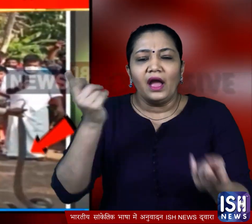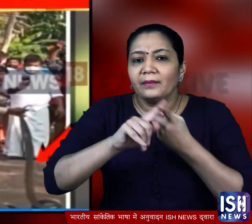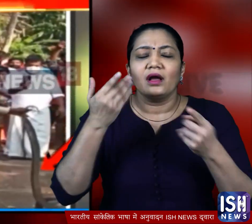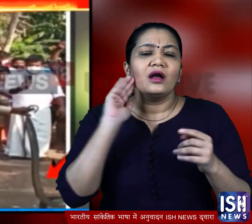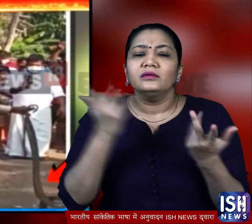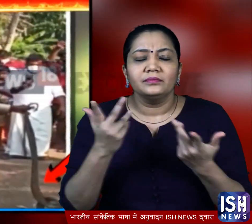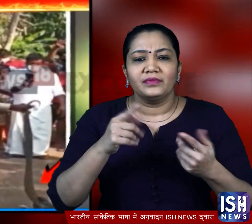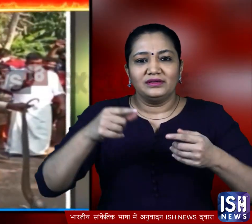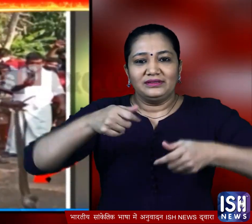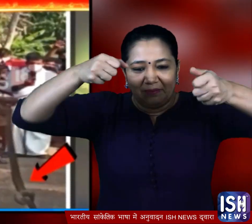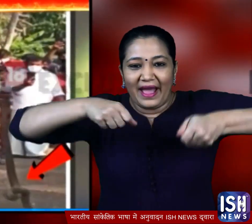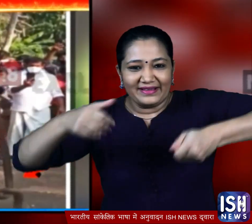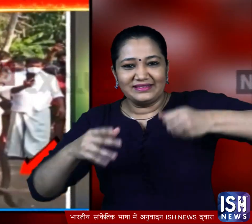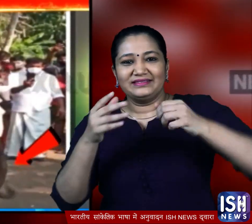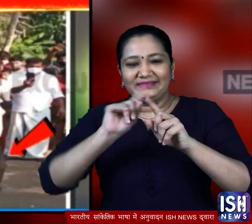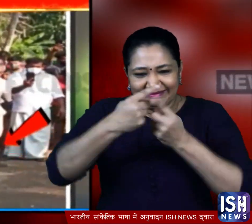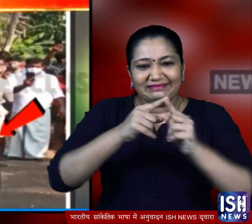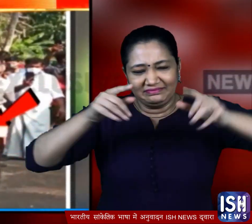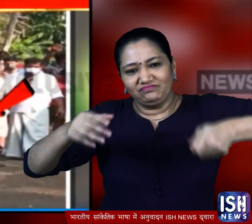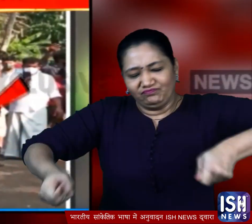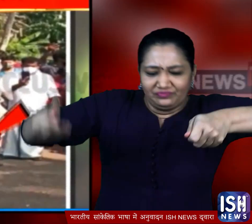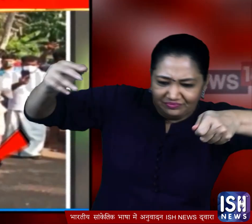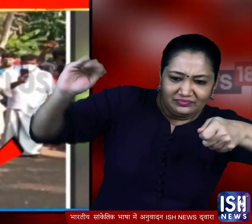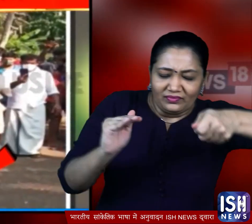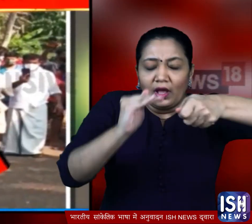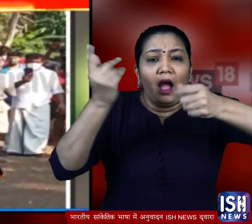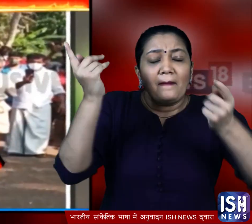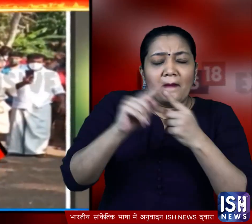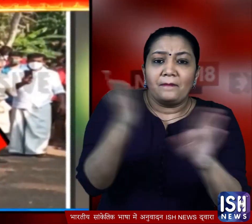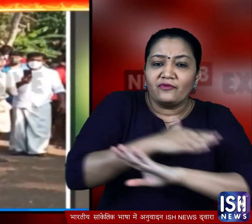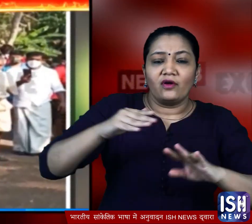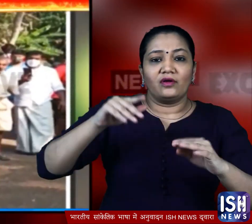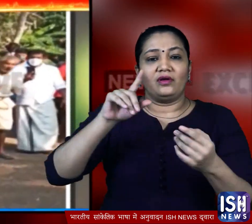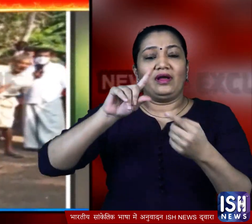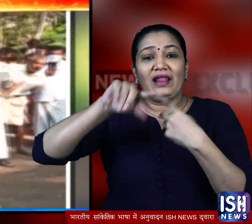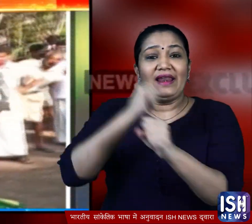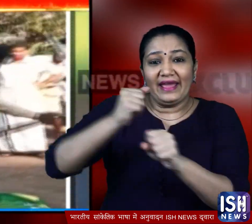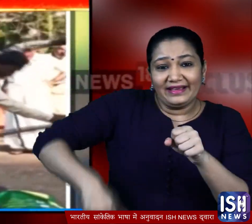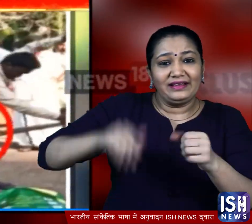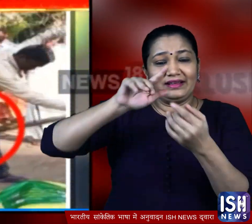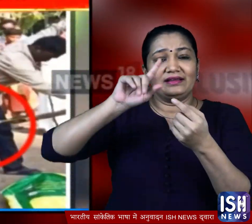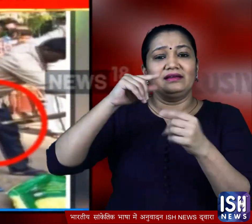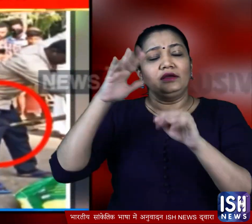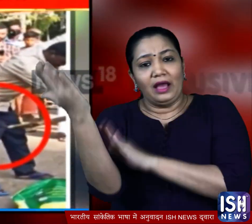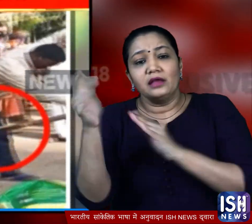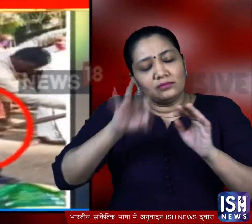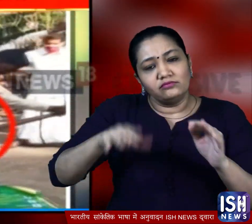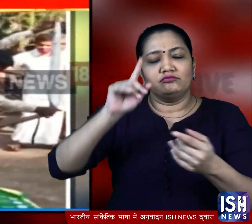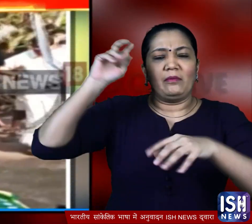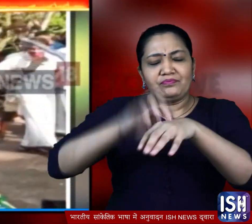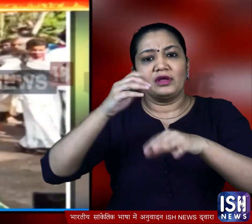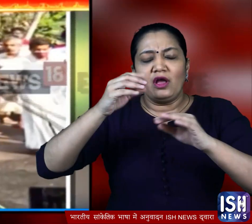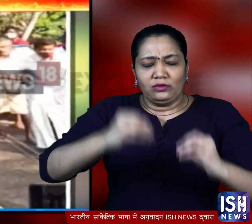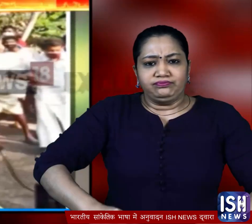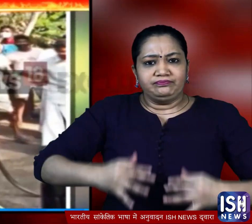ऐसा तब हुआ जब वो उसे जूट के एक बैग में भरने की कोशिश कर रहा था, लेकिन कोबरा ने उससे पहले उसके दाहिने पैर में डस लिया, जिससे उसके शरीर